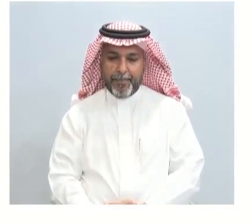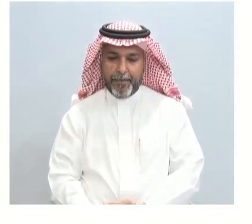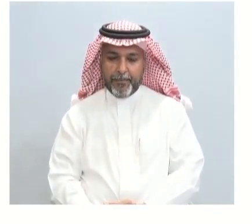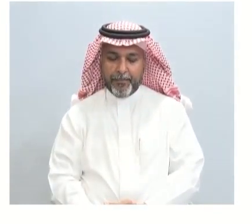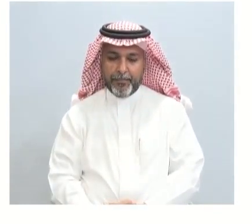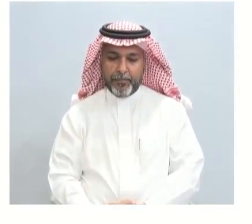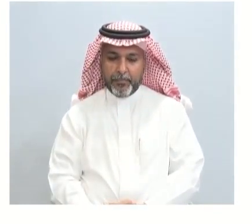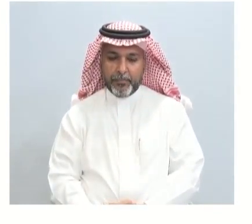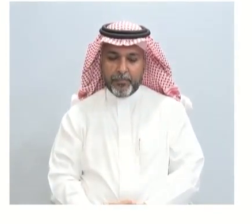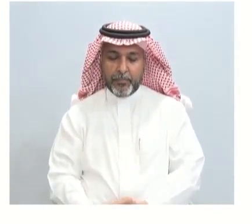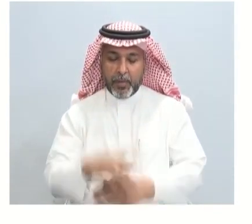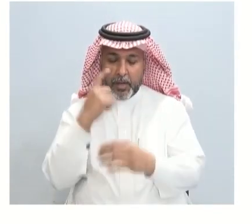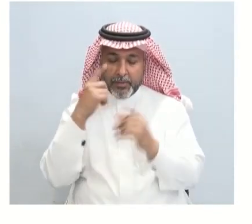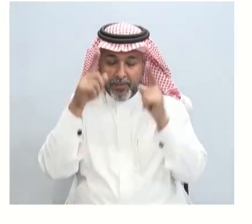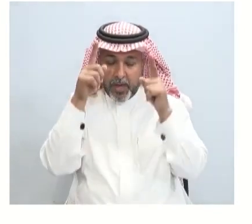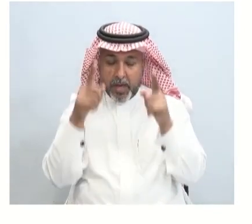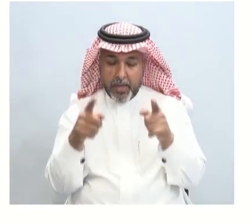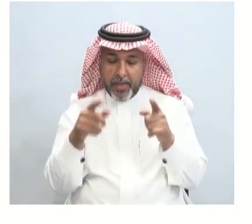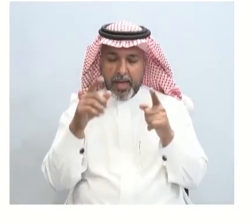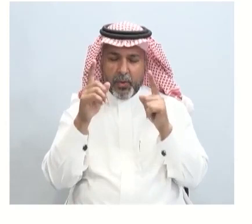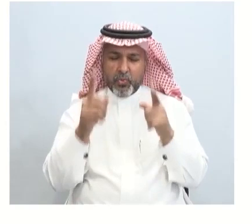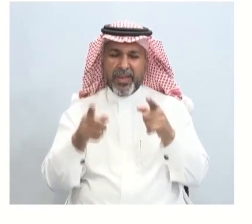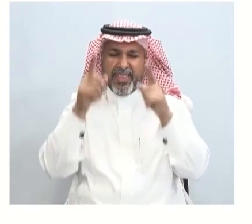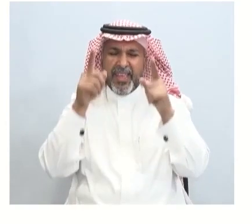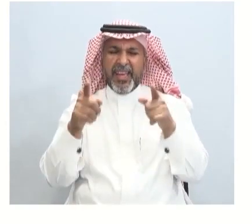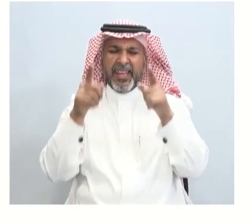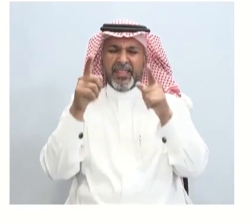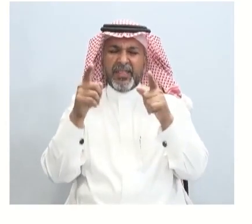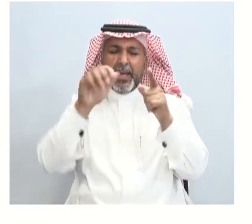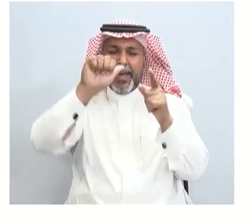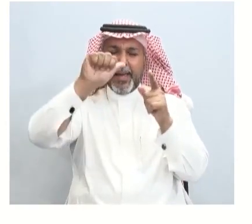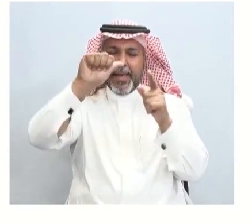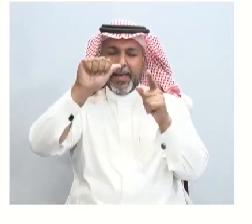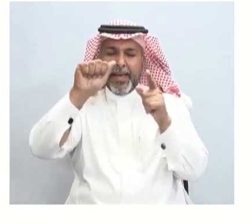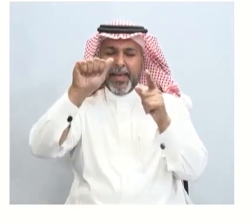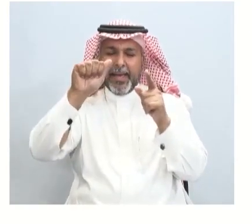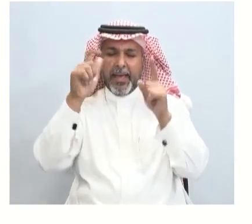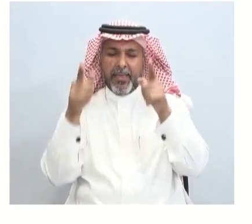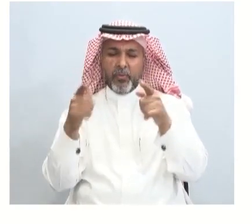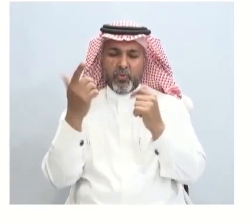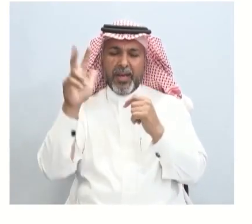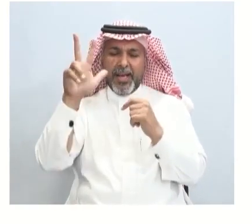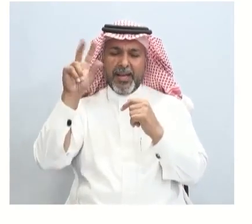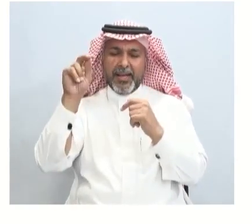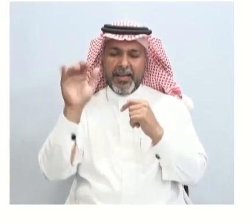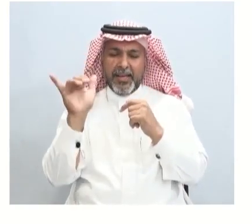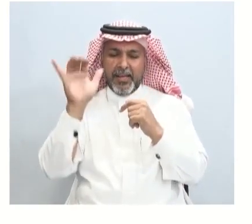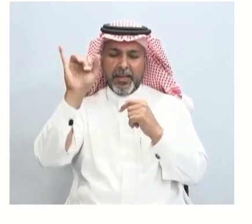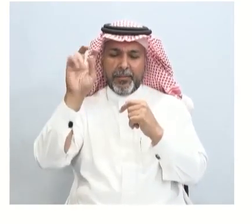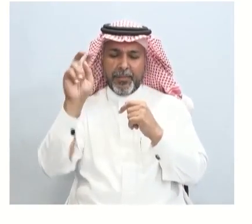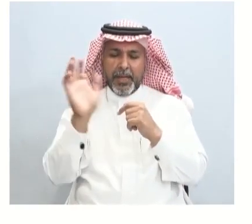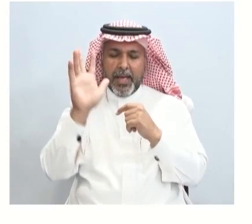يكون هذا العدد قيمته المطلقه هو سعتها واما طول الدوره فسوف انظر للقيم التي تكون